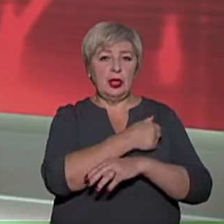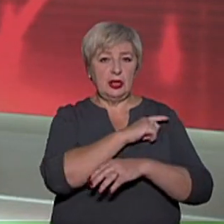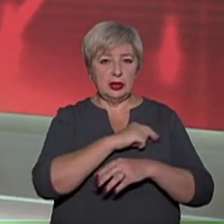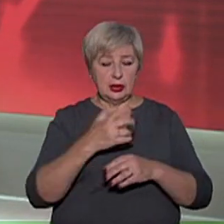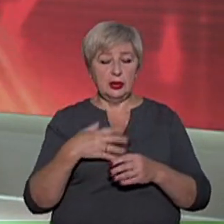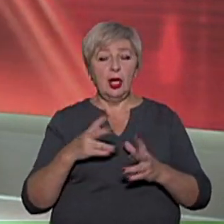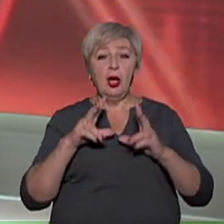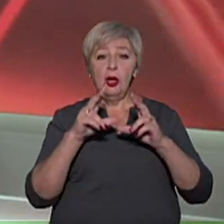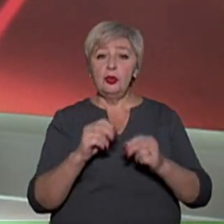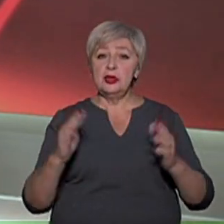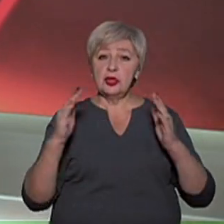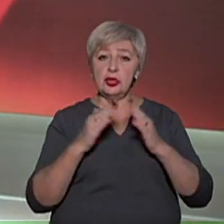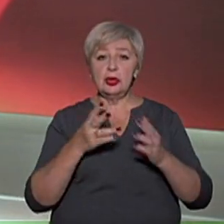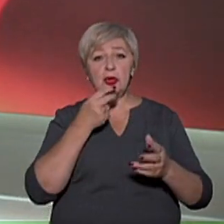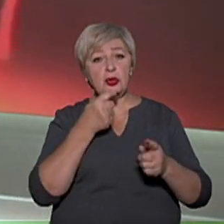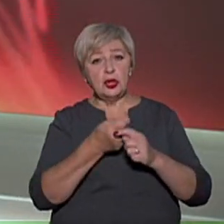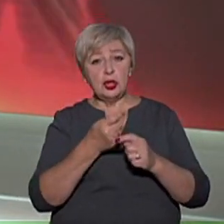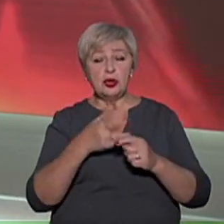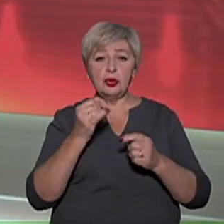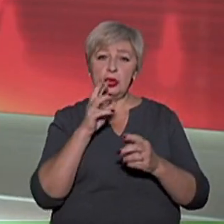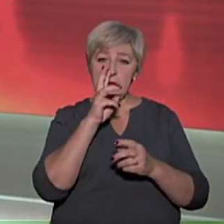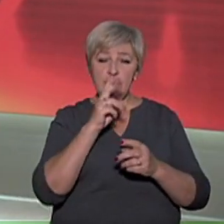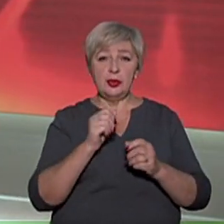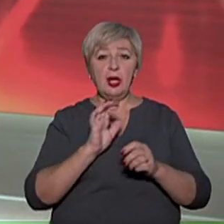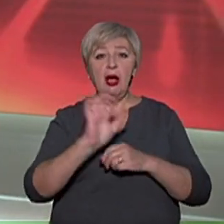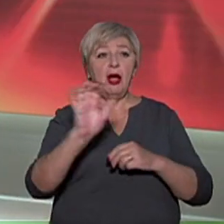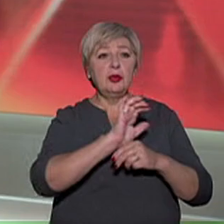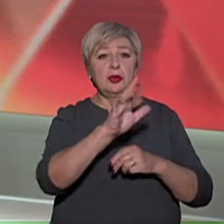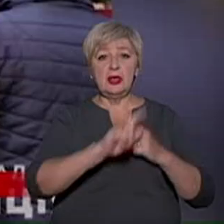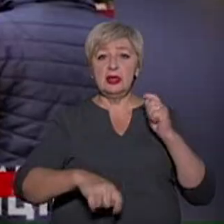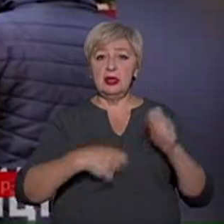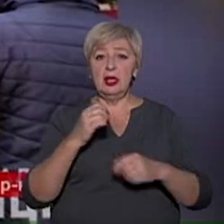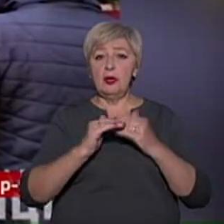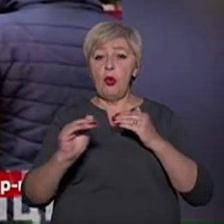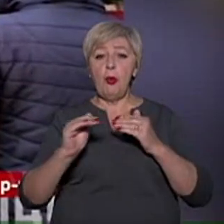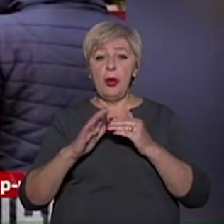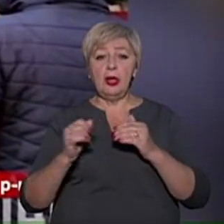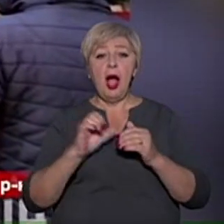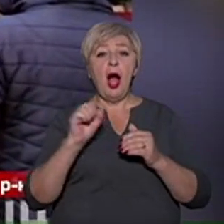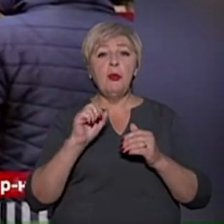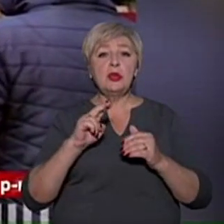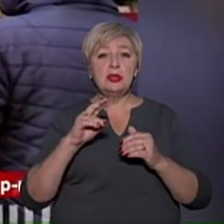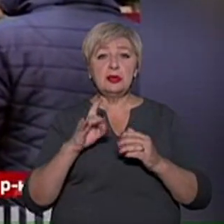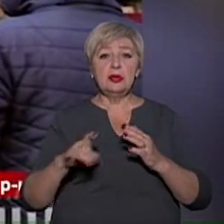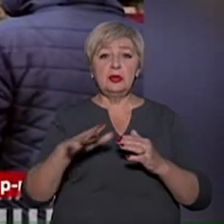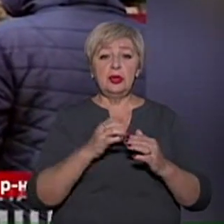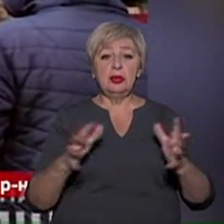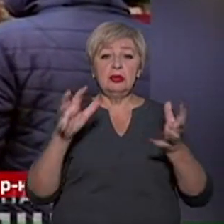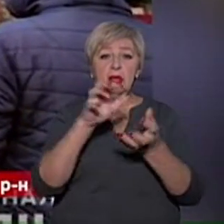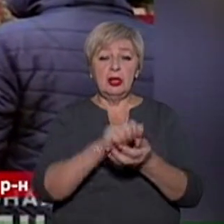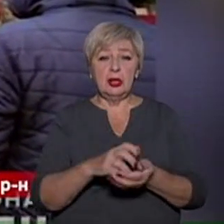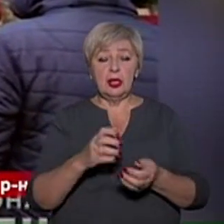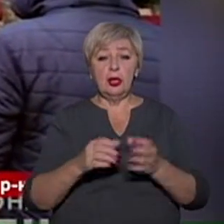Обіцяли житло, їжу та зарплатню, а відправляли задарма у поля. В Апостолівському районі поліція викрила угруповання торговців